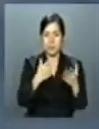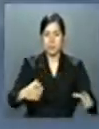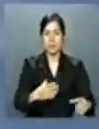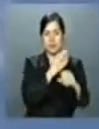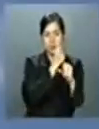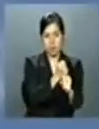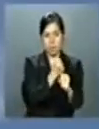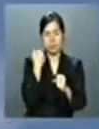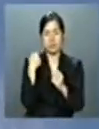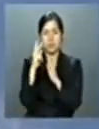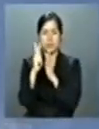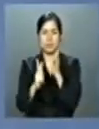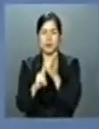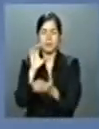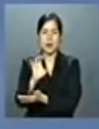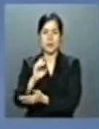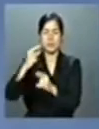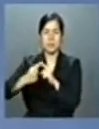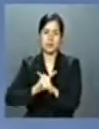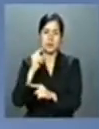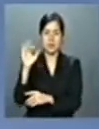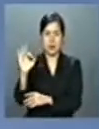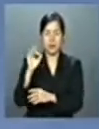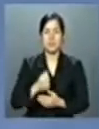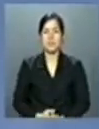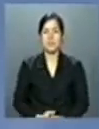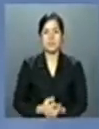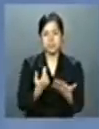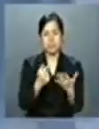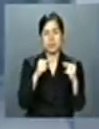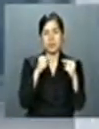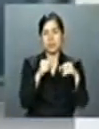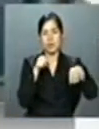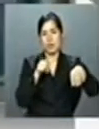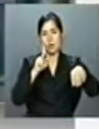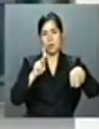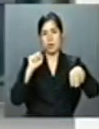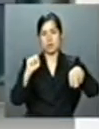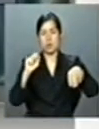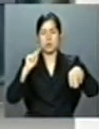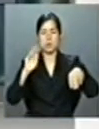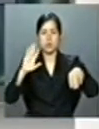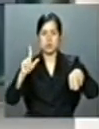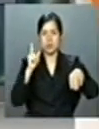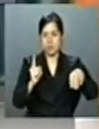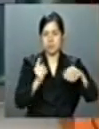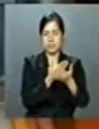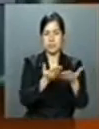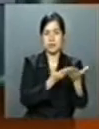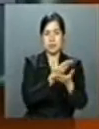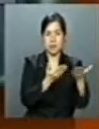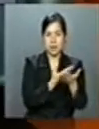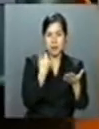นี่เป็นเพียงหนึ่งในหลายๆประเด็นที่กสทช.ต้องพิจารณาเกี่ยวกับการกระจายเสียงยังรวมถึงความยากในการแบ่งประเภทสถ